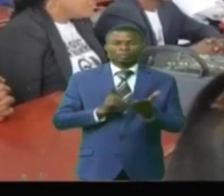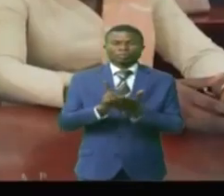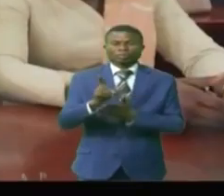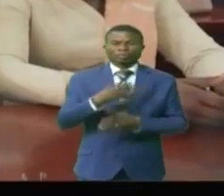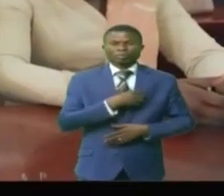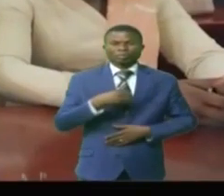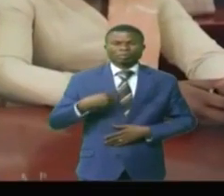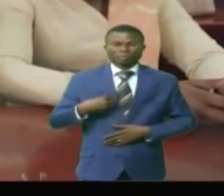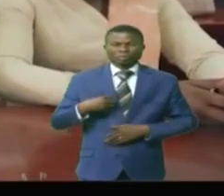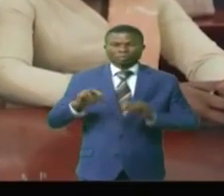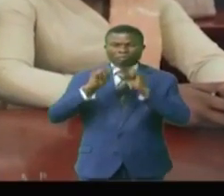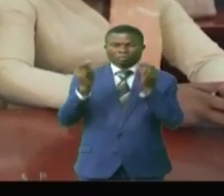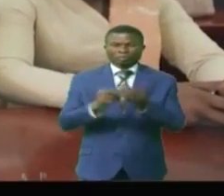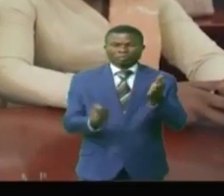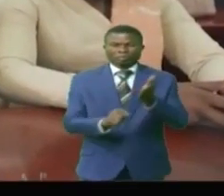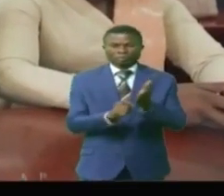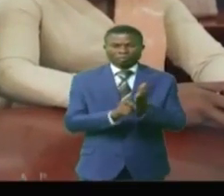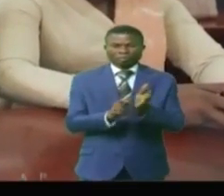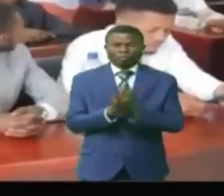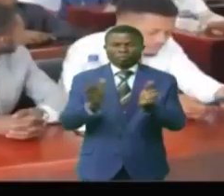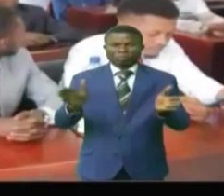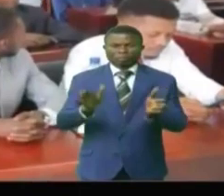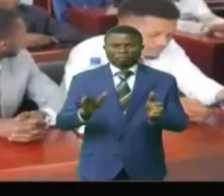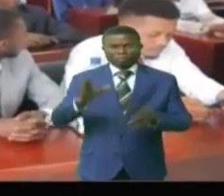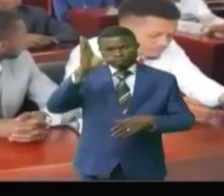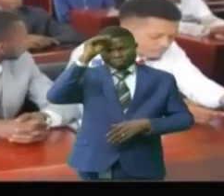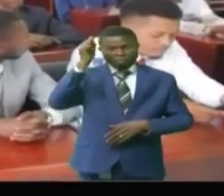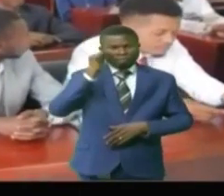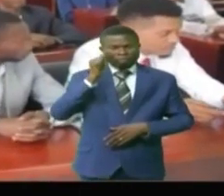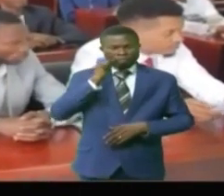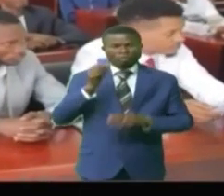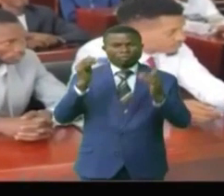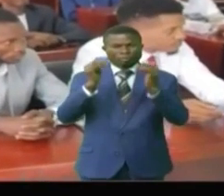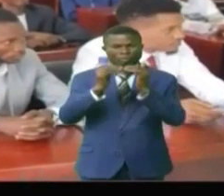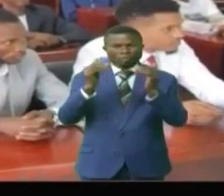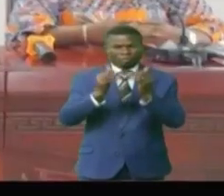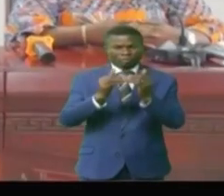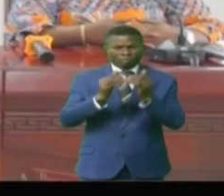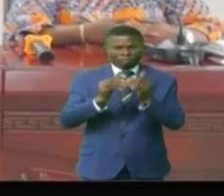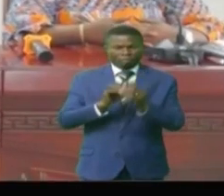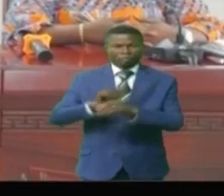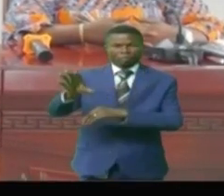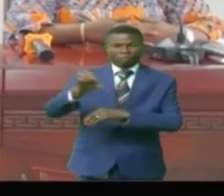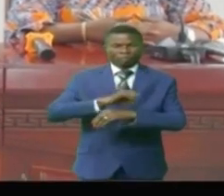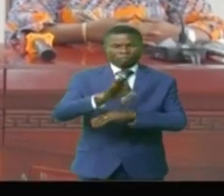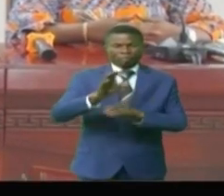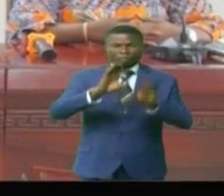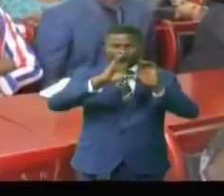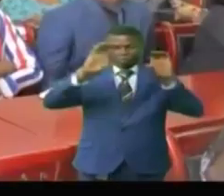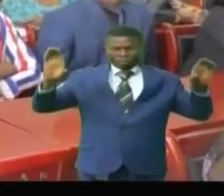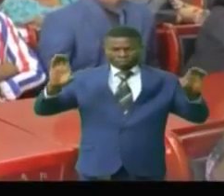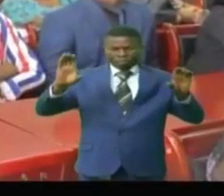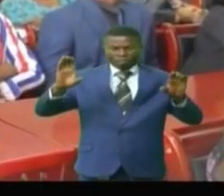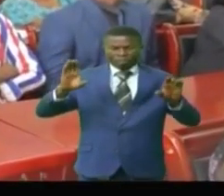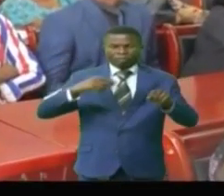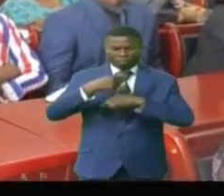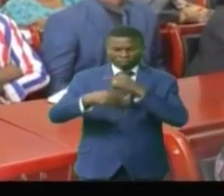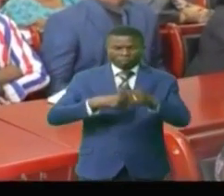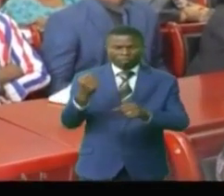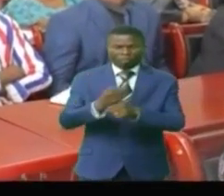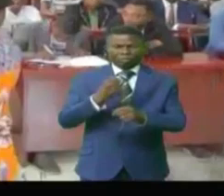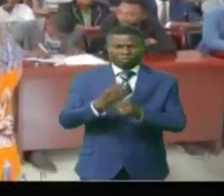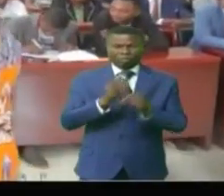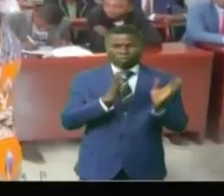femme. La cellule technique mixte de la masculinité positive se déploie, s'affiche et entreprend. Ces